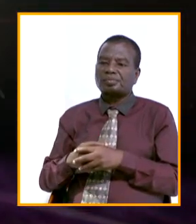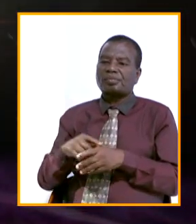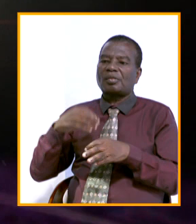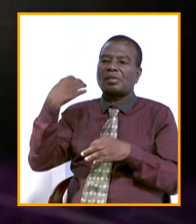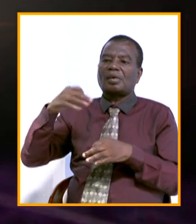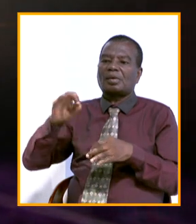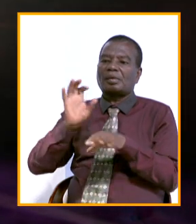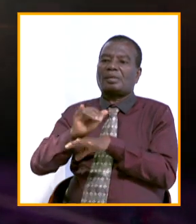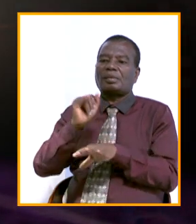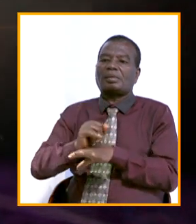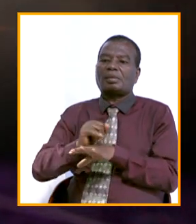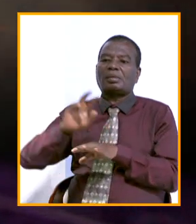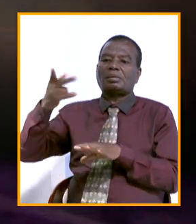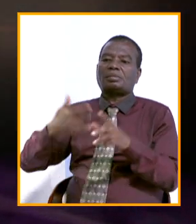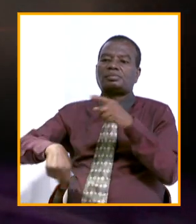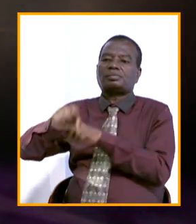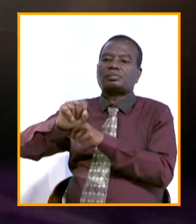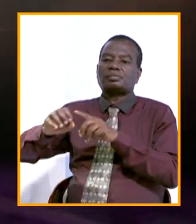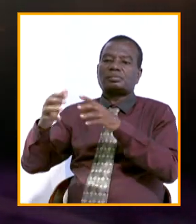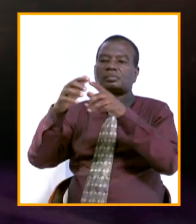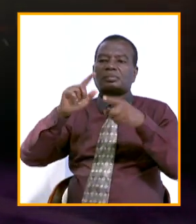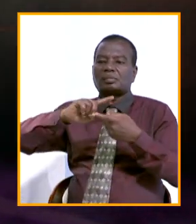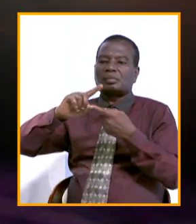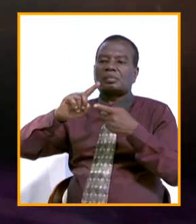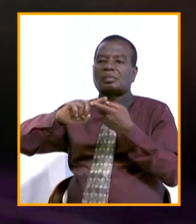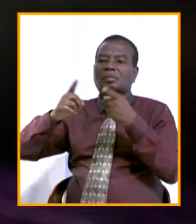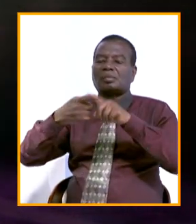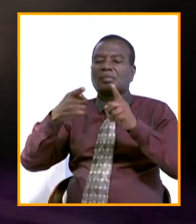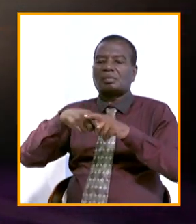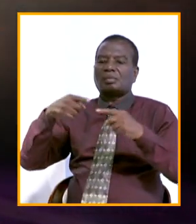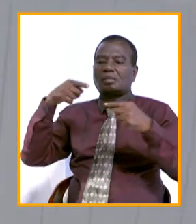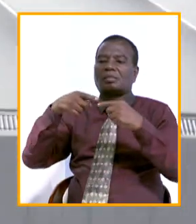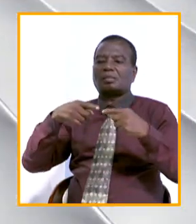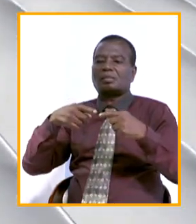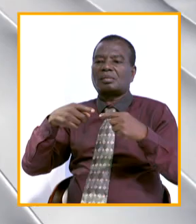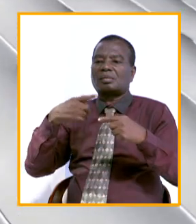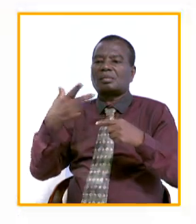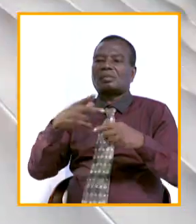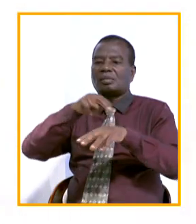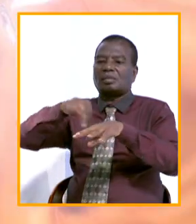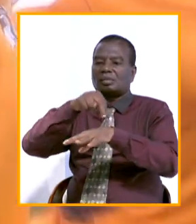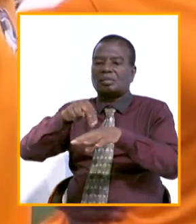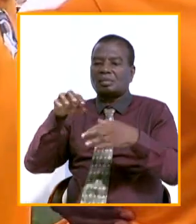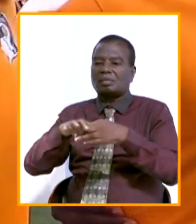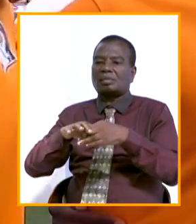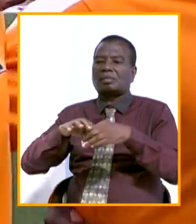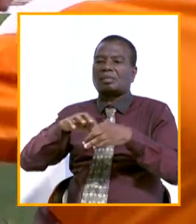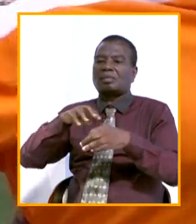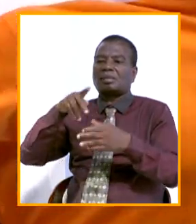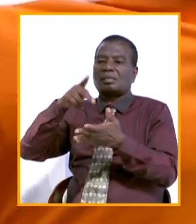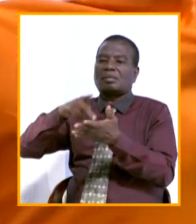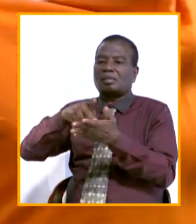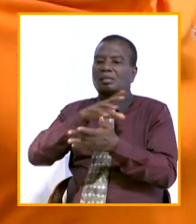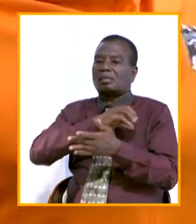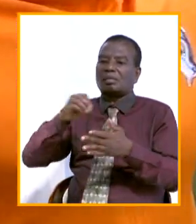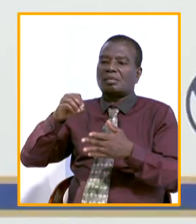France-Côte d'Ivoire, c'est le 3e match amical qui opposera les deux nations ce vendredi à Marseille. Et pour obéir à